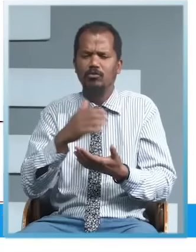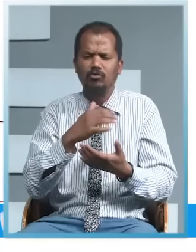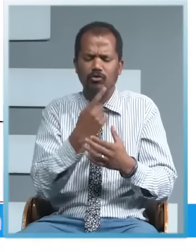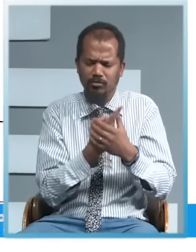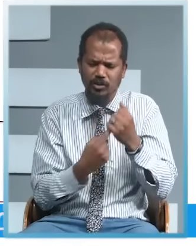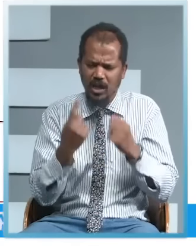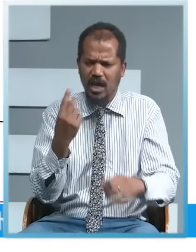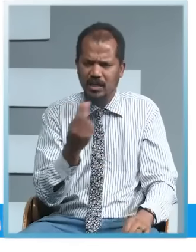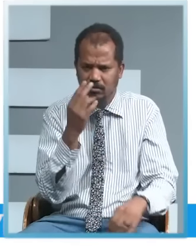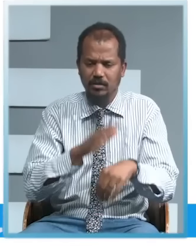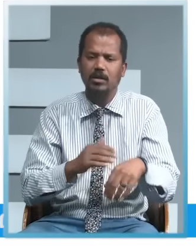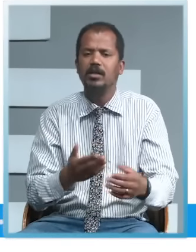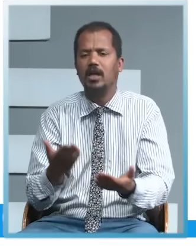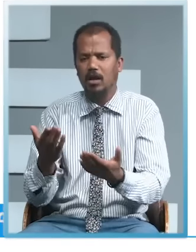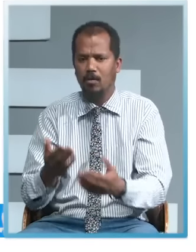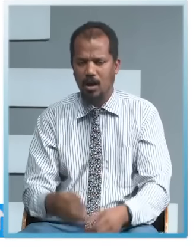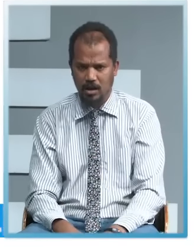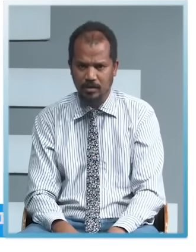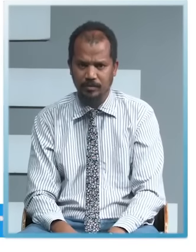ብቻ እንዲጠቀም ጥሪ ቀርቧል።